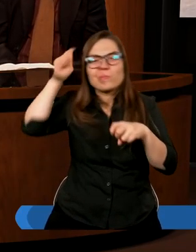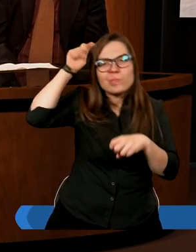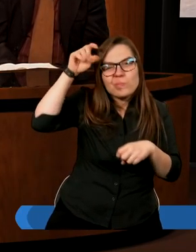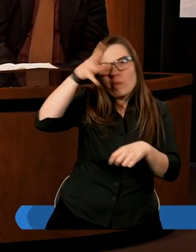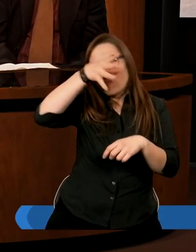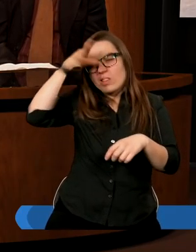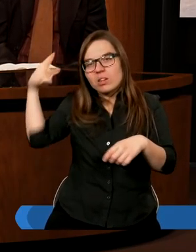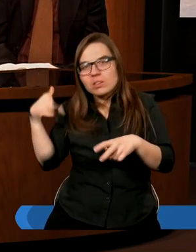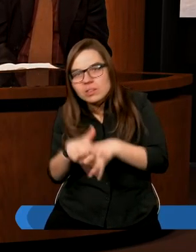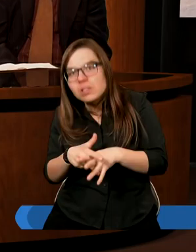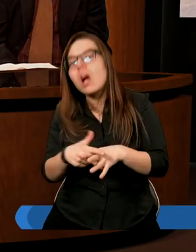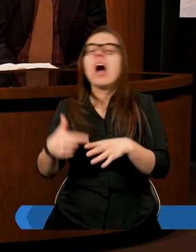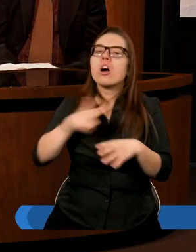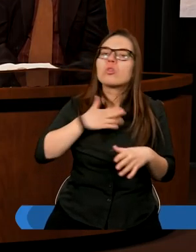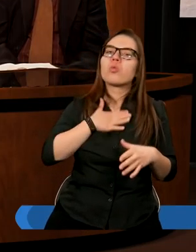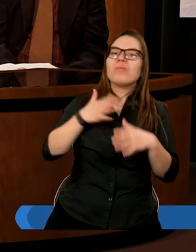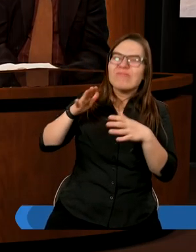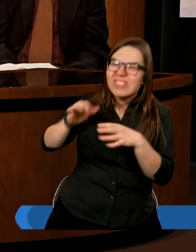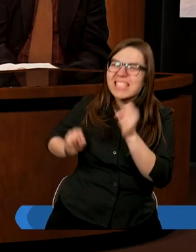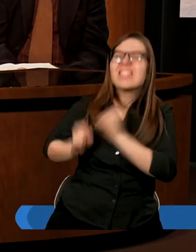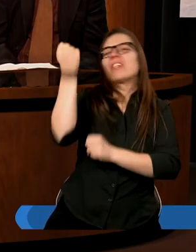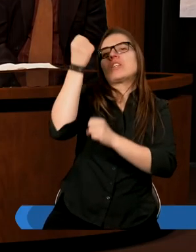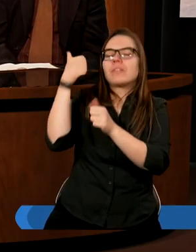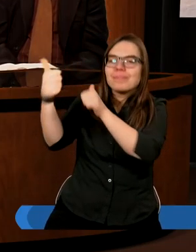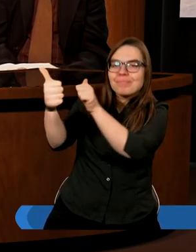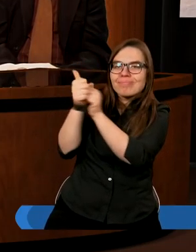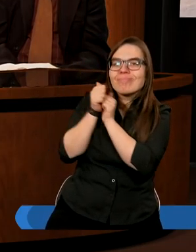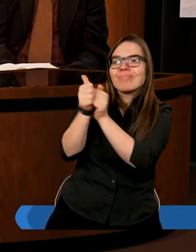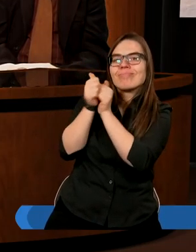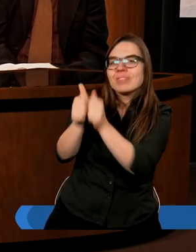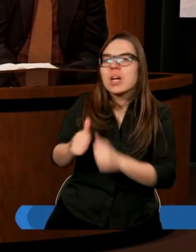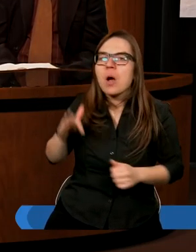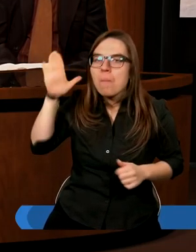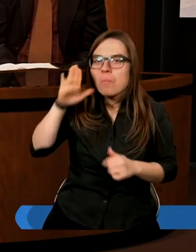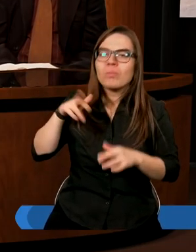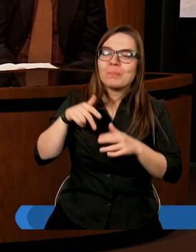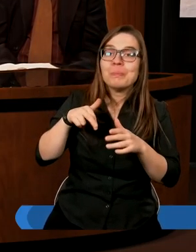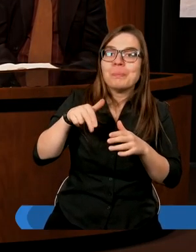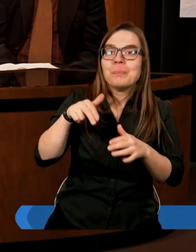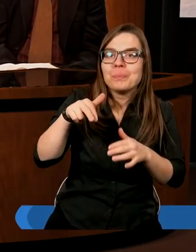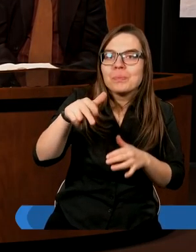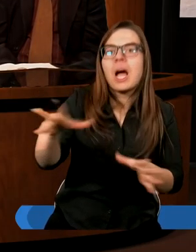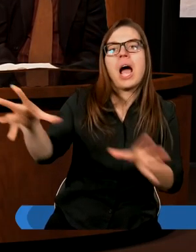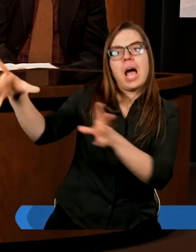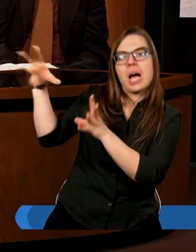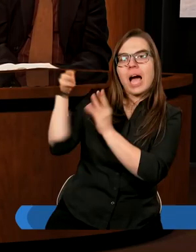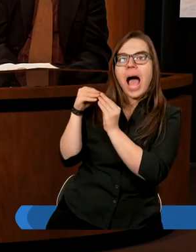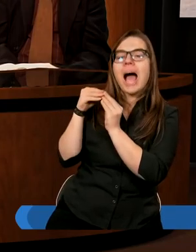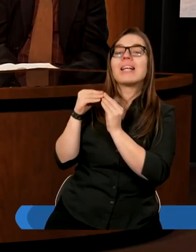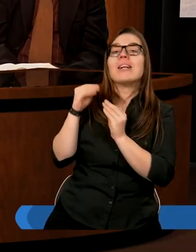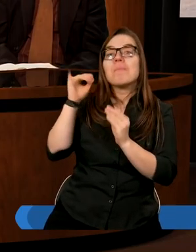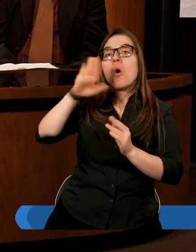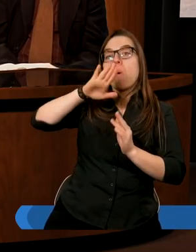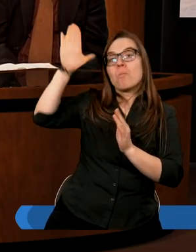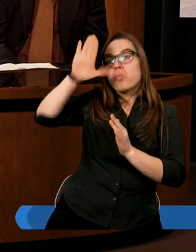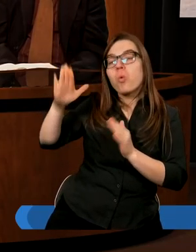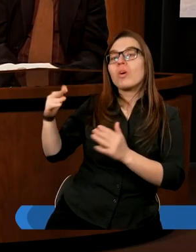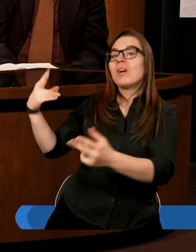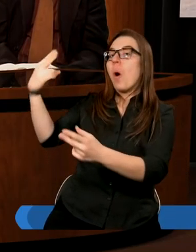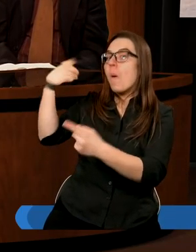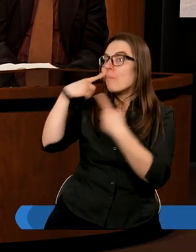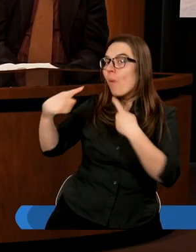abyśmy zwycięsko przeszli no i mogli usłyszeć ze strony Jezusa